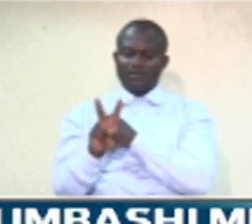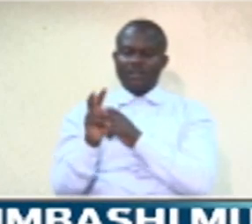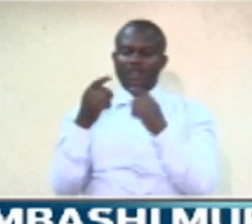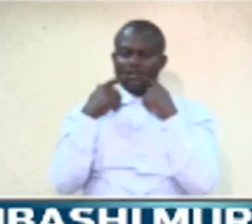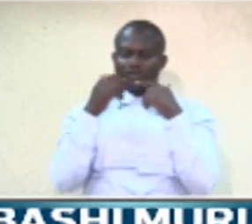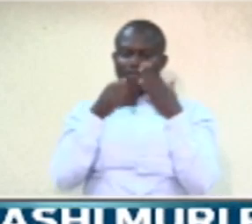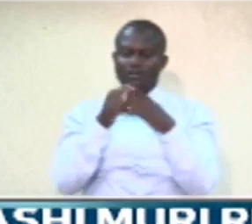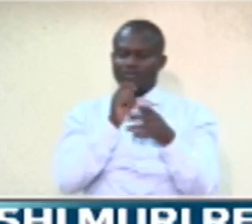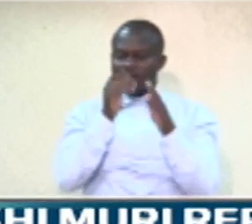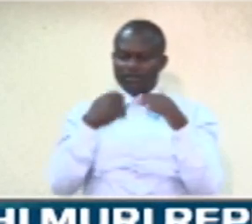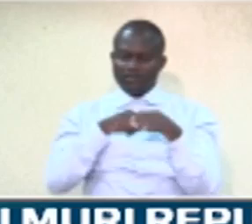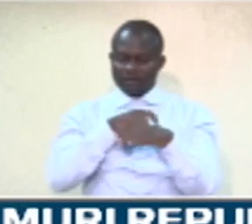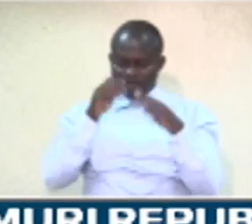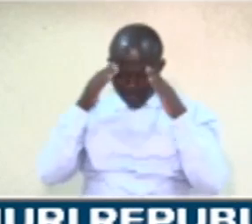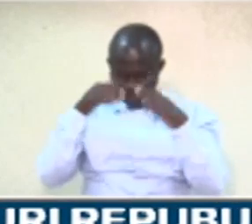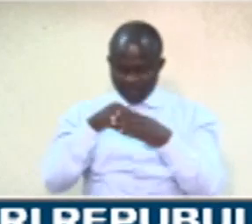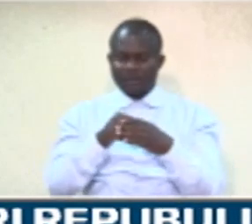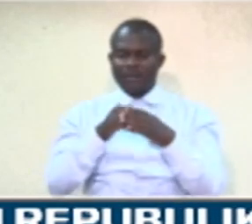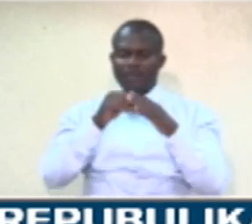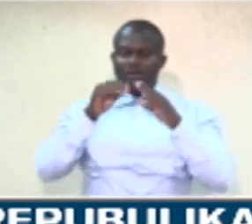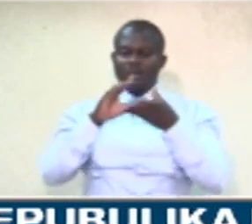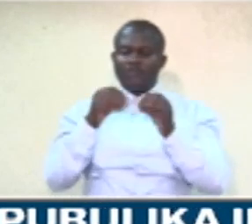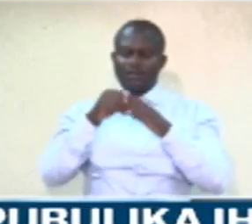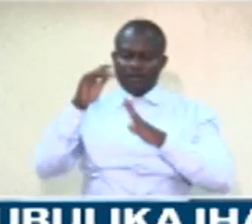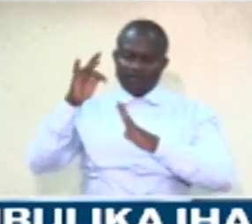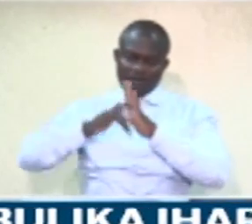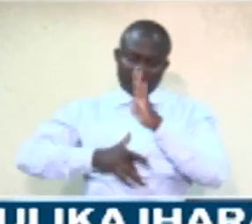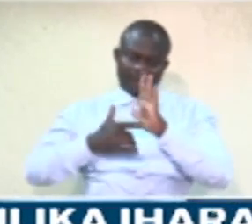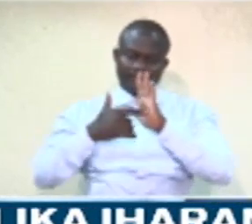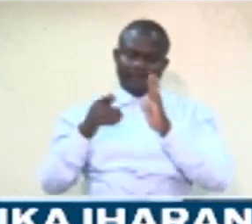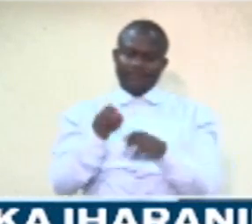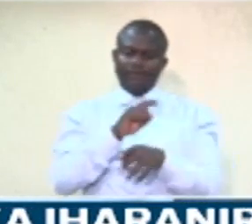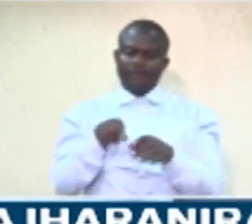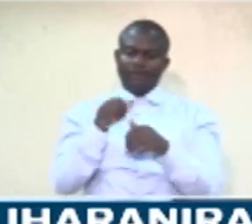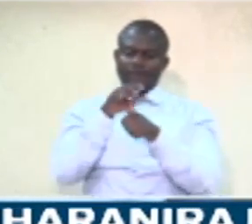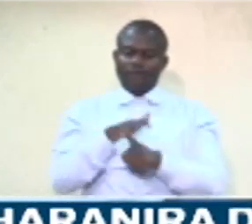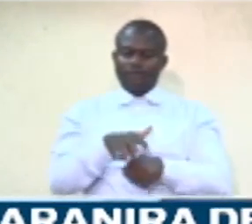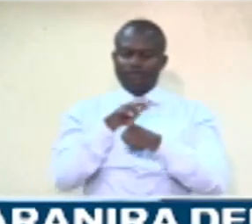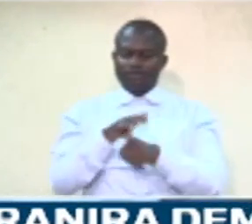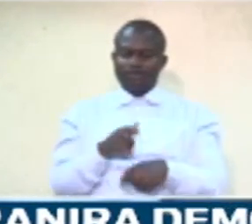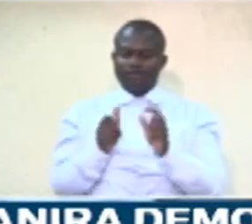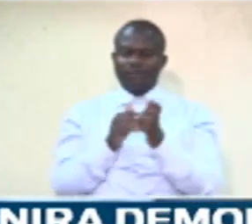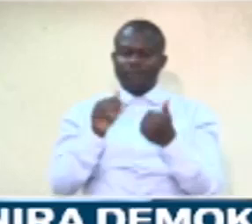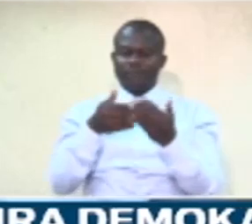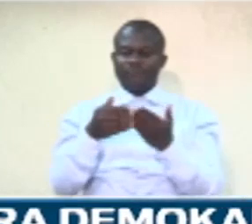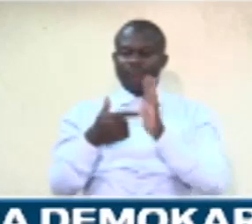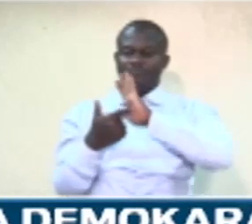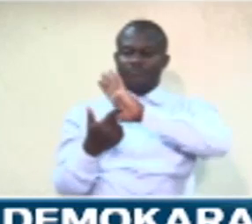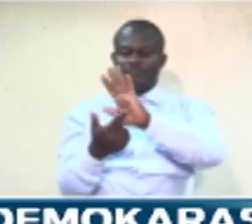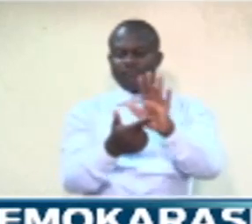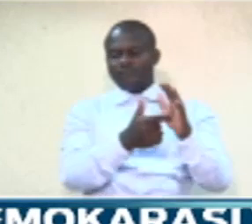yavuze ko itangazamakuru rikwiye kwibanda ku nkuru zicukumbuye zigaragaza ibyaha by'ihohoterwa, ariko kandi